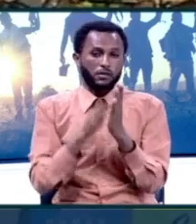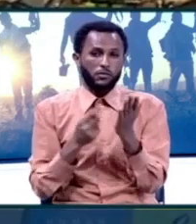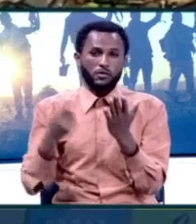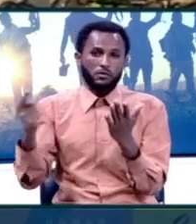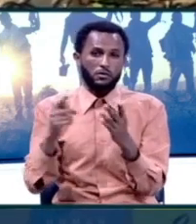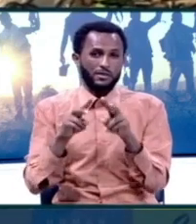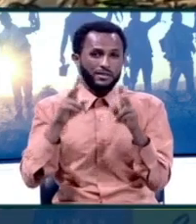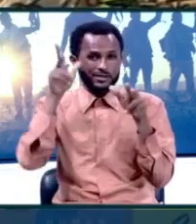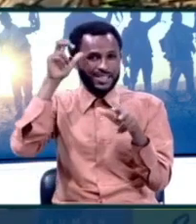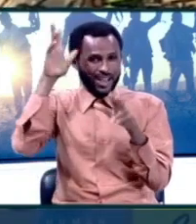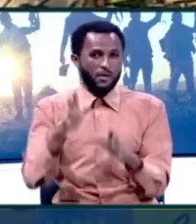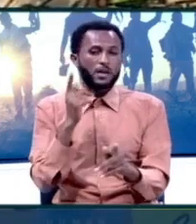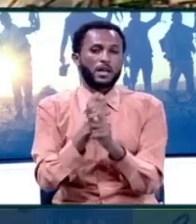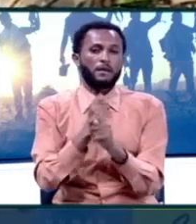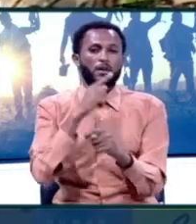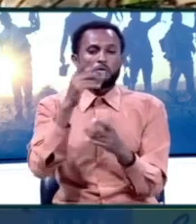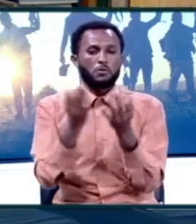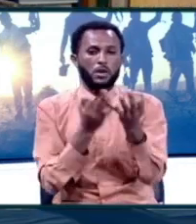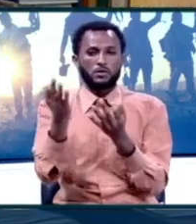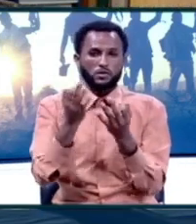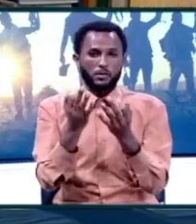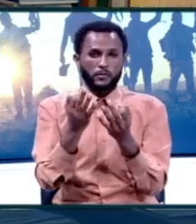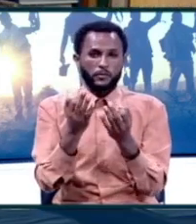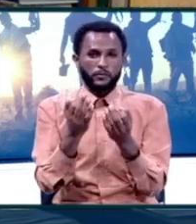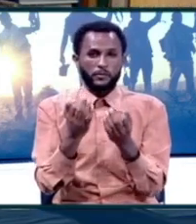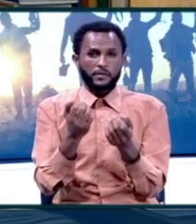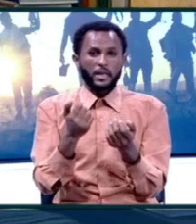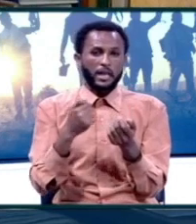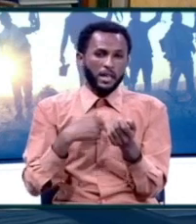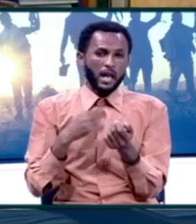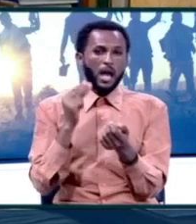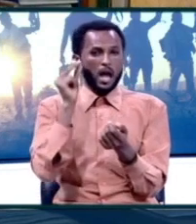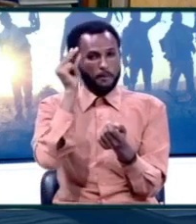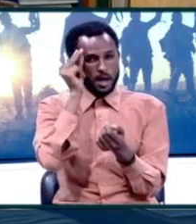ዝኾነ ሰይጣናዊ ተግባር እዩ ክብሉ ገሊፆም ከመይ ኣብ ባህሊ